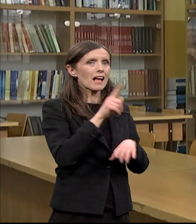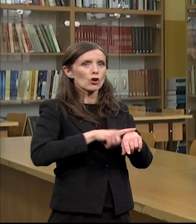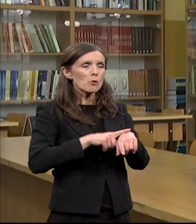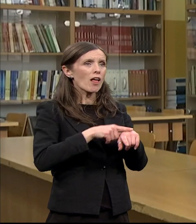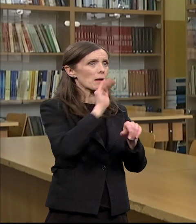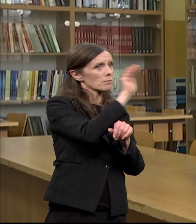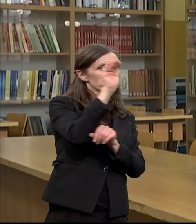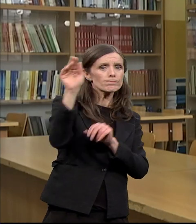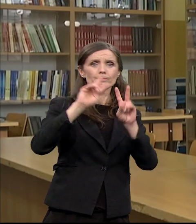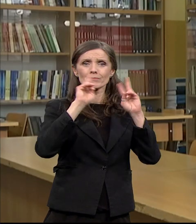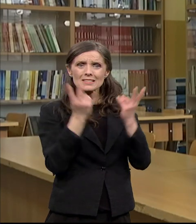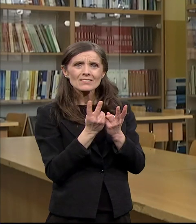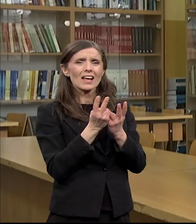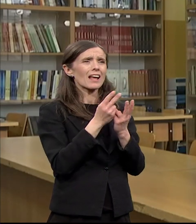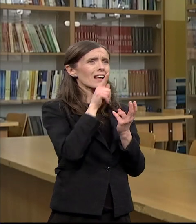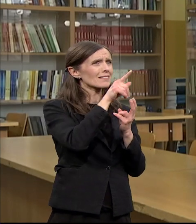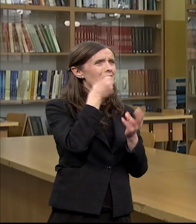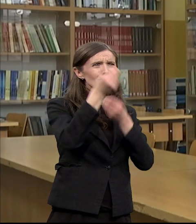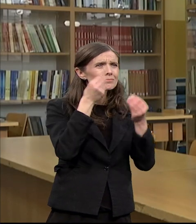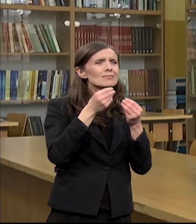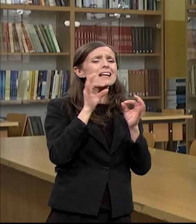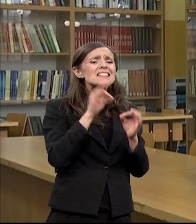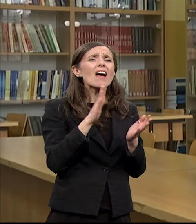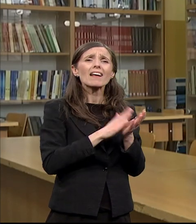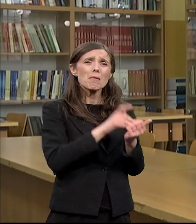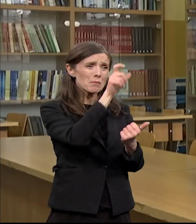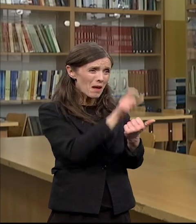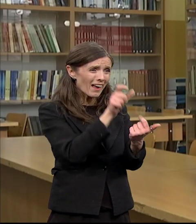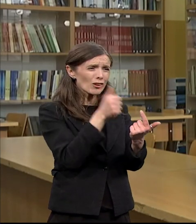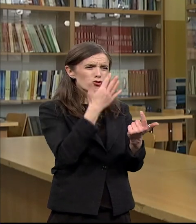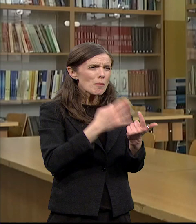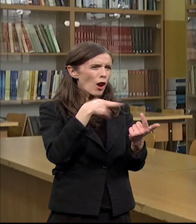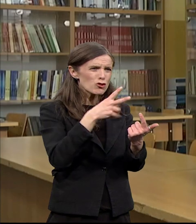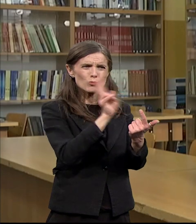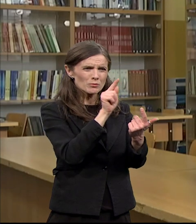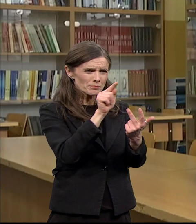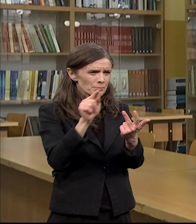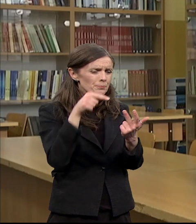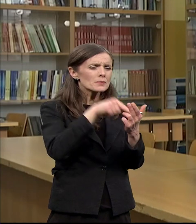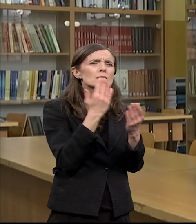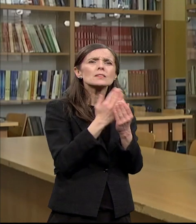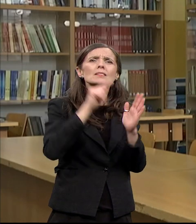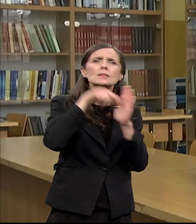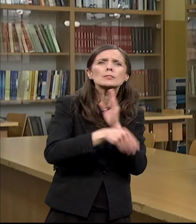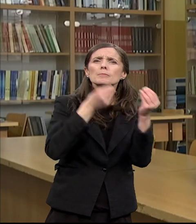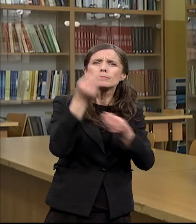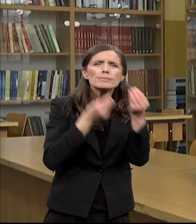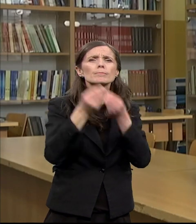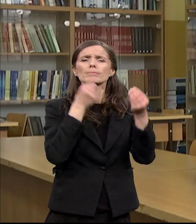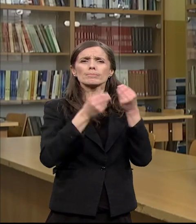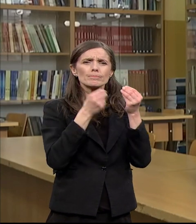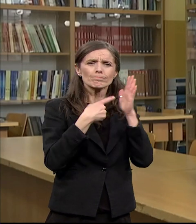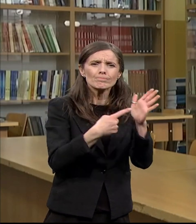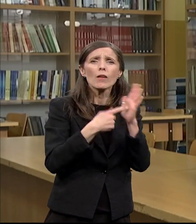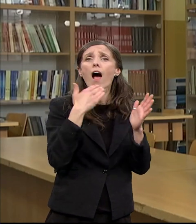zajednicu, kako bi do detalja svaki slučaj dokumentovala i svaki slučaj prezentovala, ako je neophodno, i